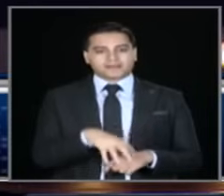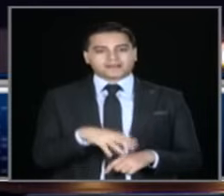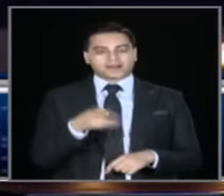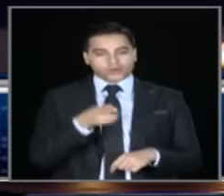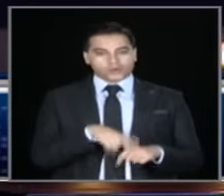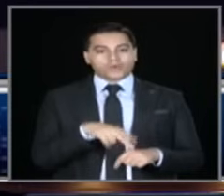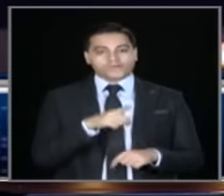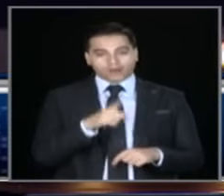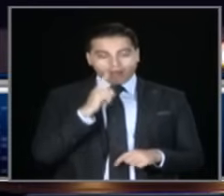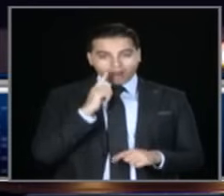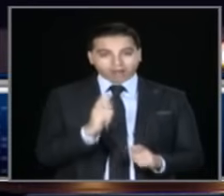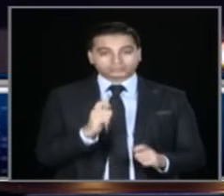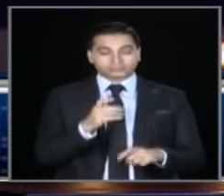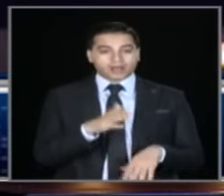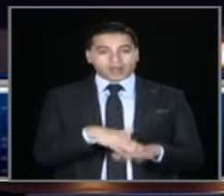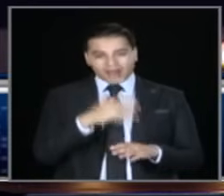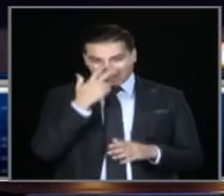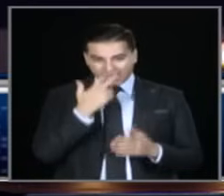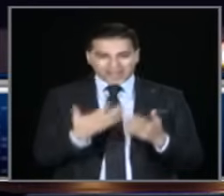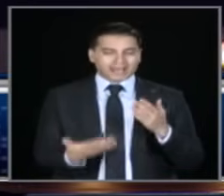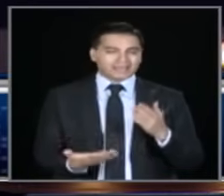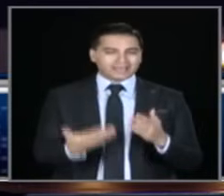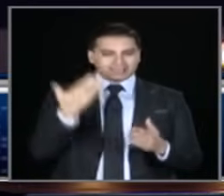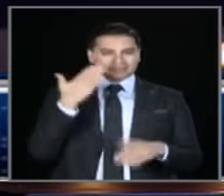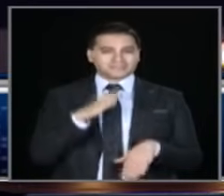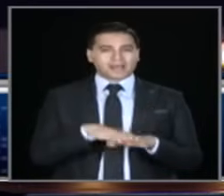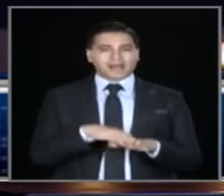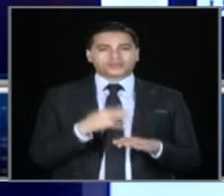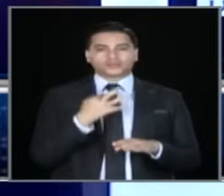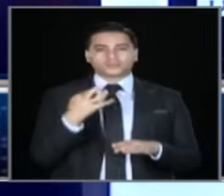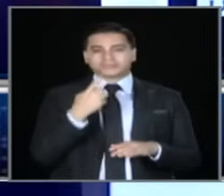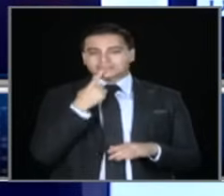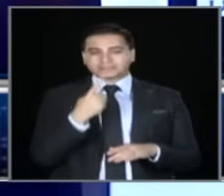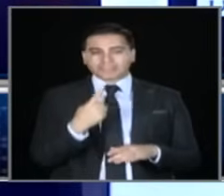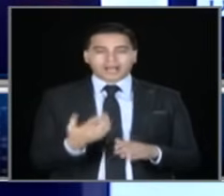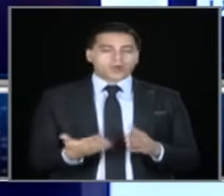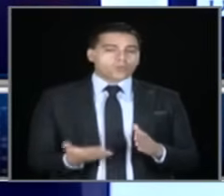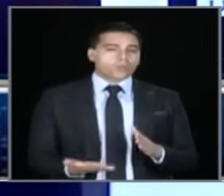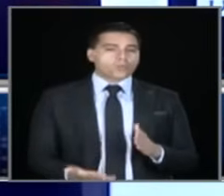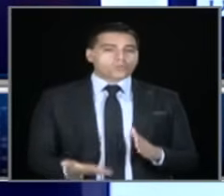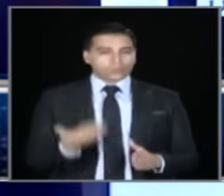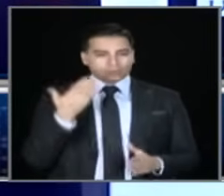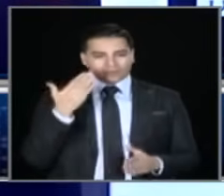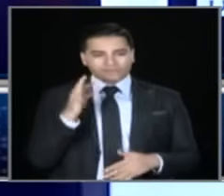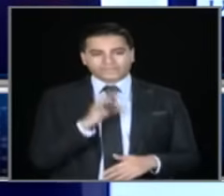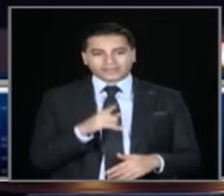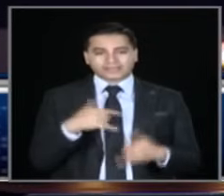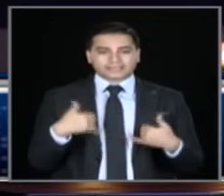وبيعود أصلها للقرن الثالث قبل الميلاد. إجابتك جزائر.